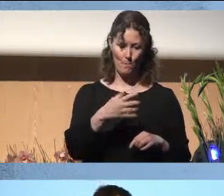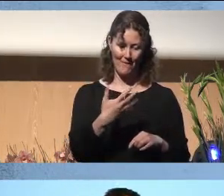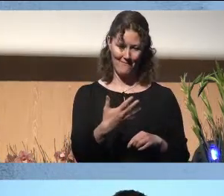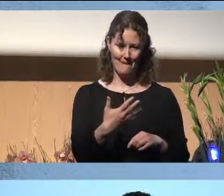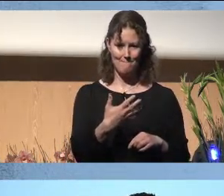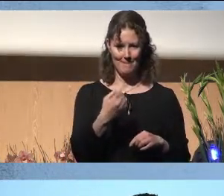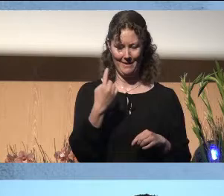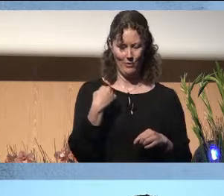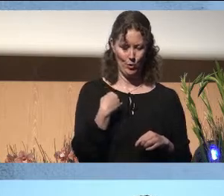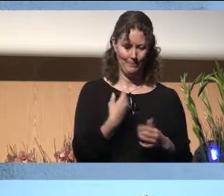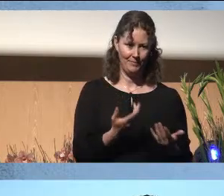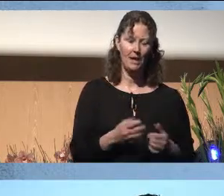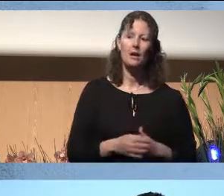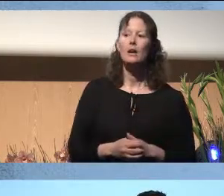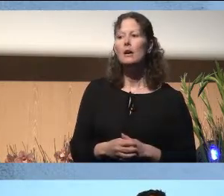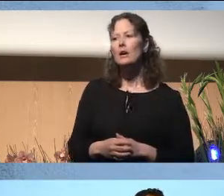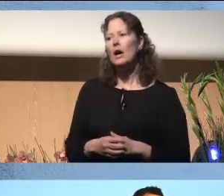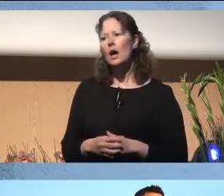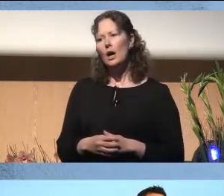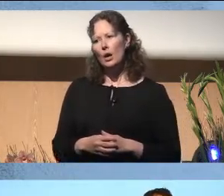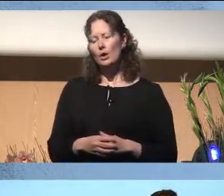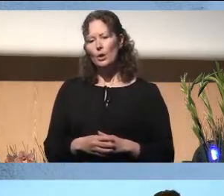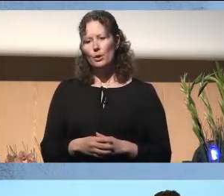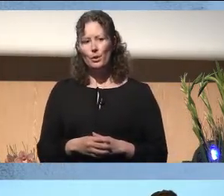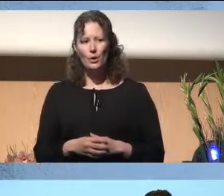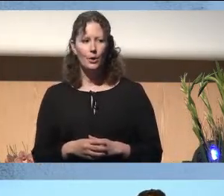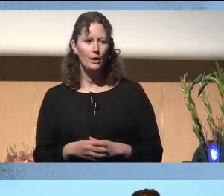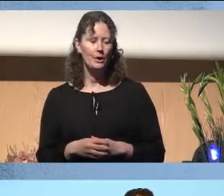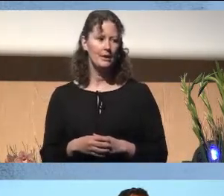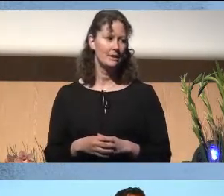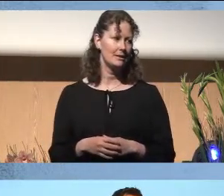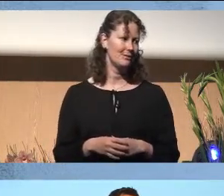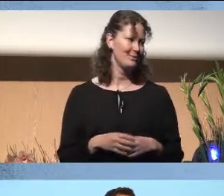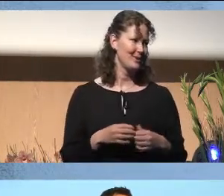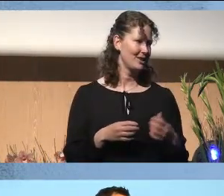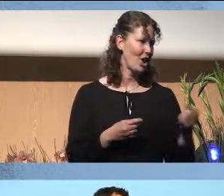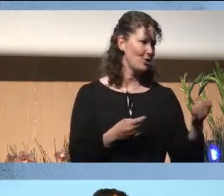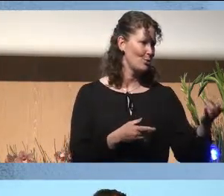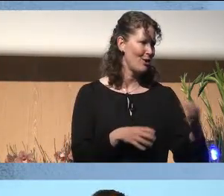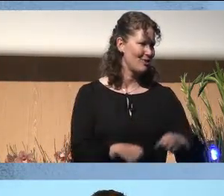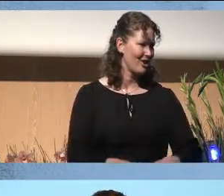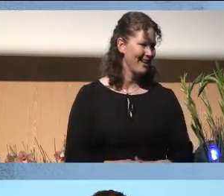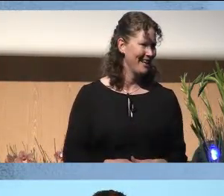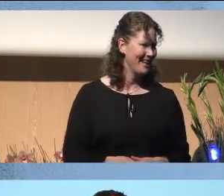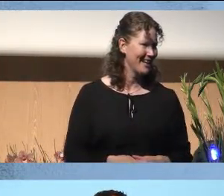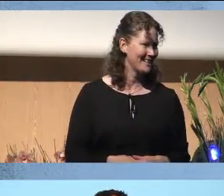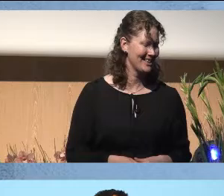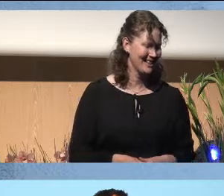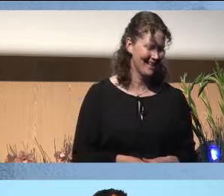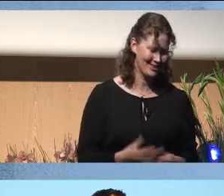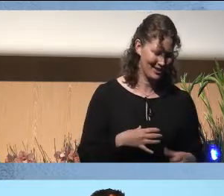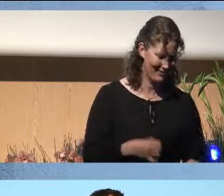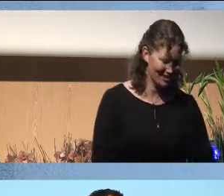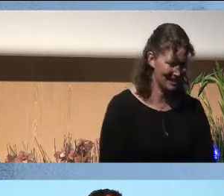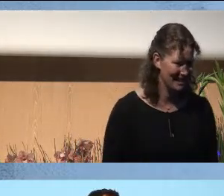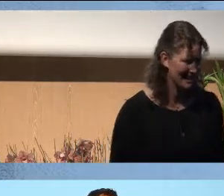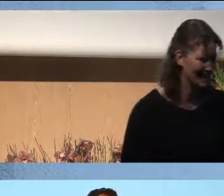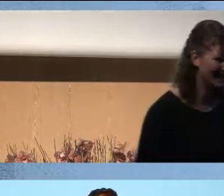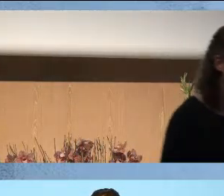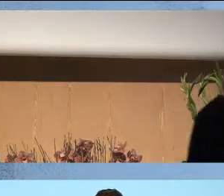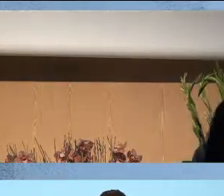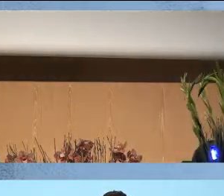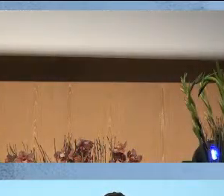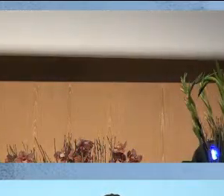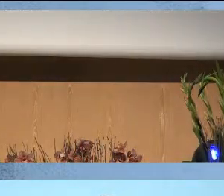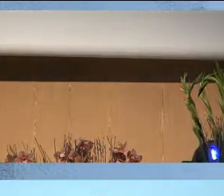förra året. Och man ska, det är bara var tionde när någon omkommer. Så jag tror man ska flyga 18 timmar om dagen i typ 600 år för att få ha en chans